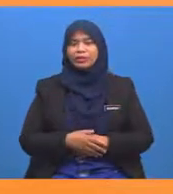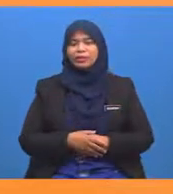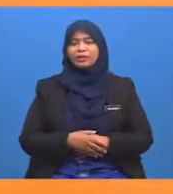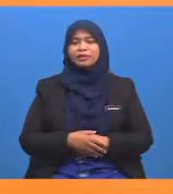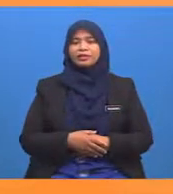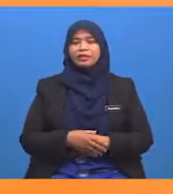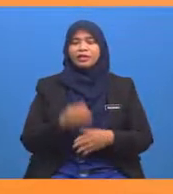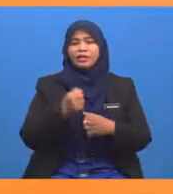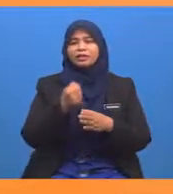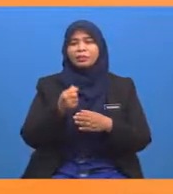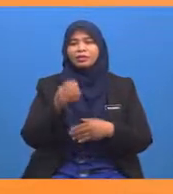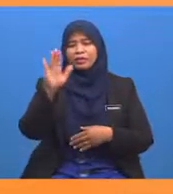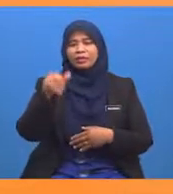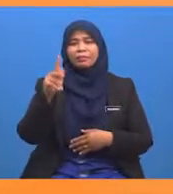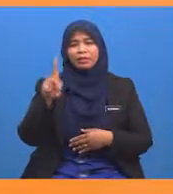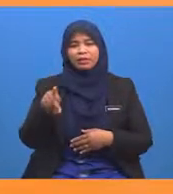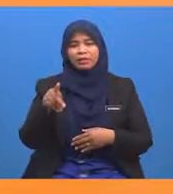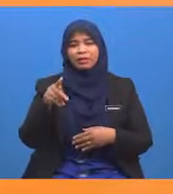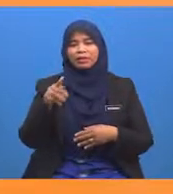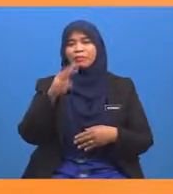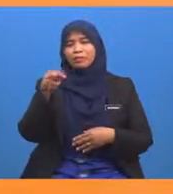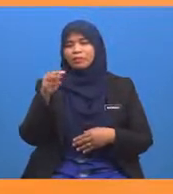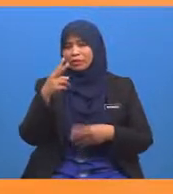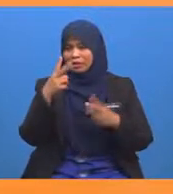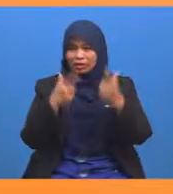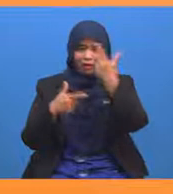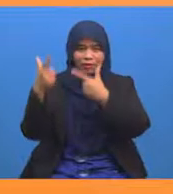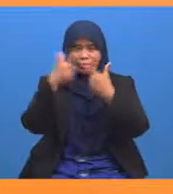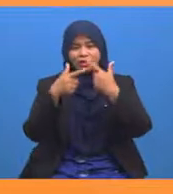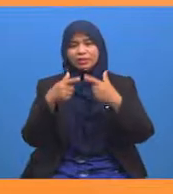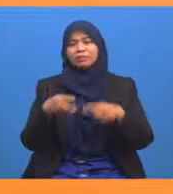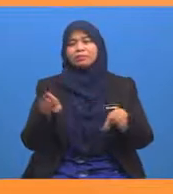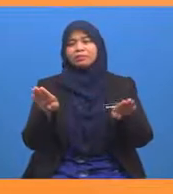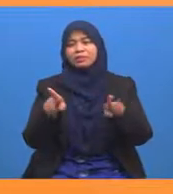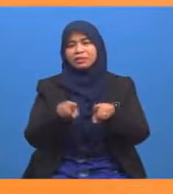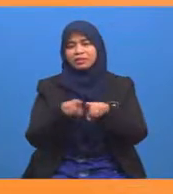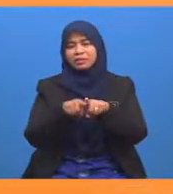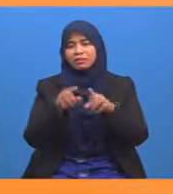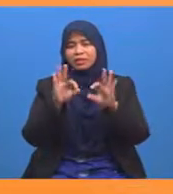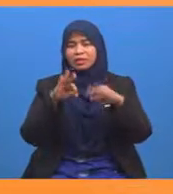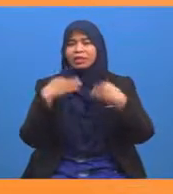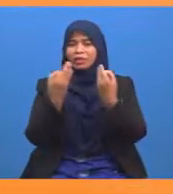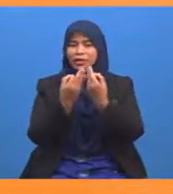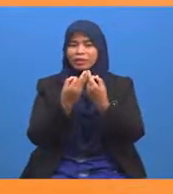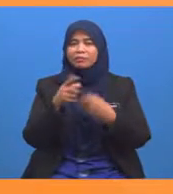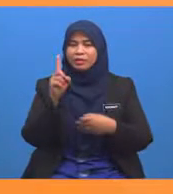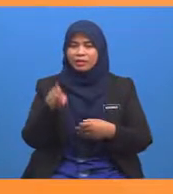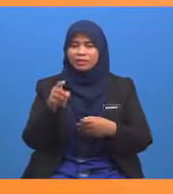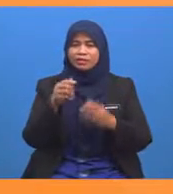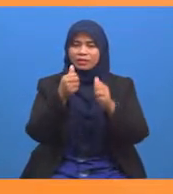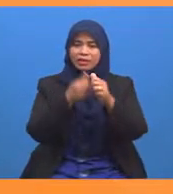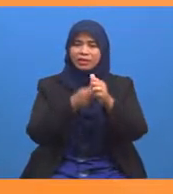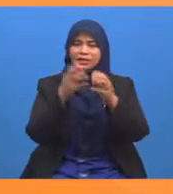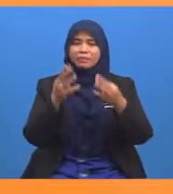pernah murid-murid lawati sewaktu bermusafir bersama keluarga? Pasti setiap masjid ada